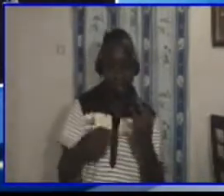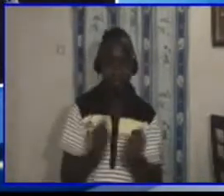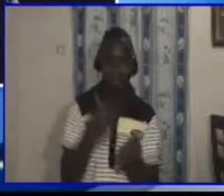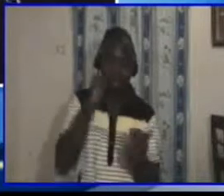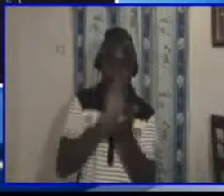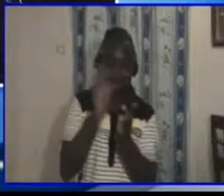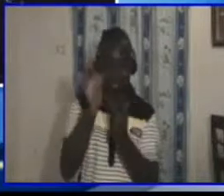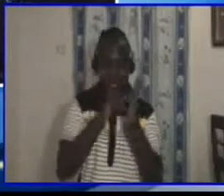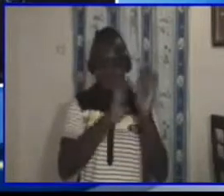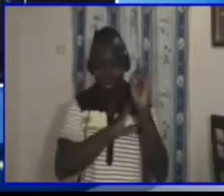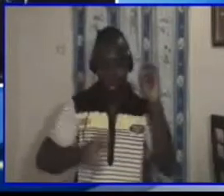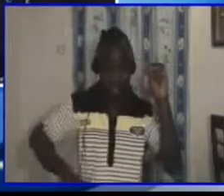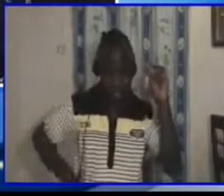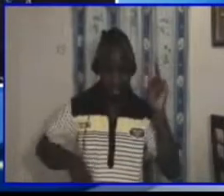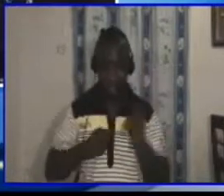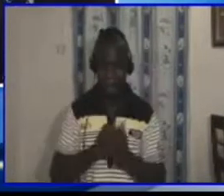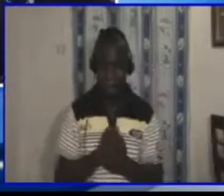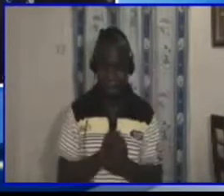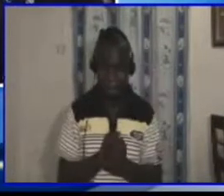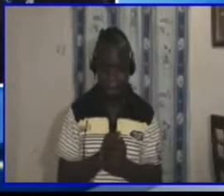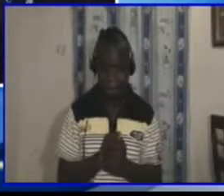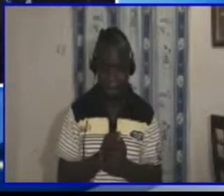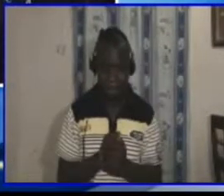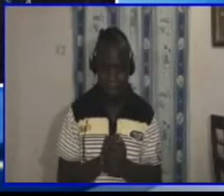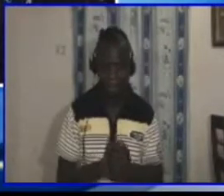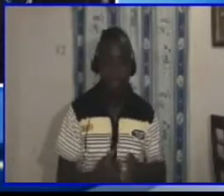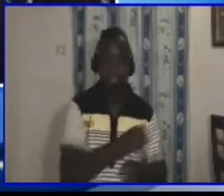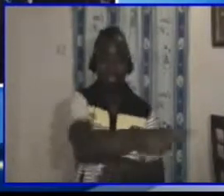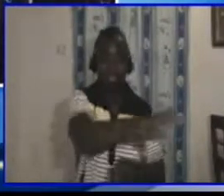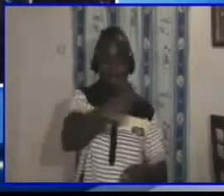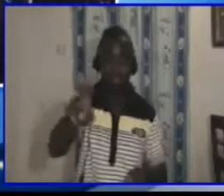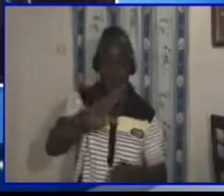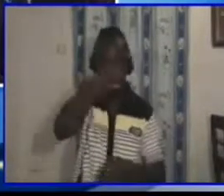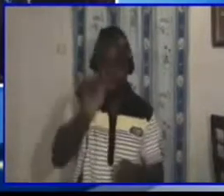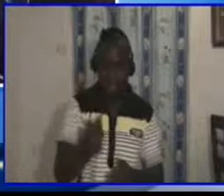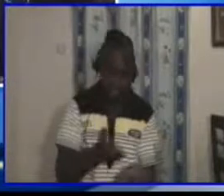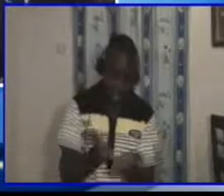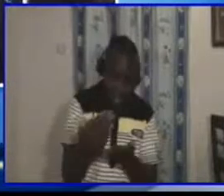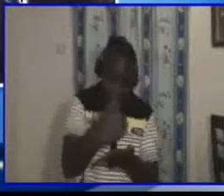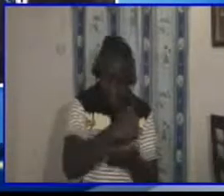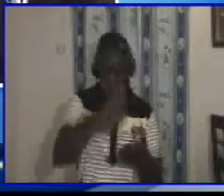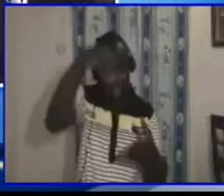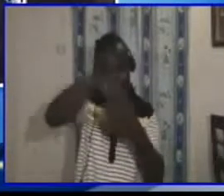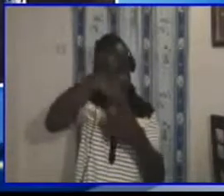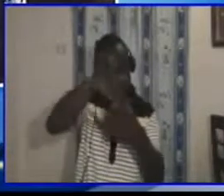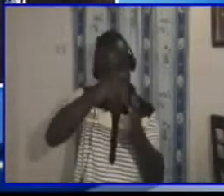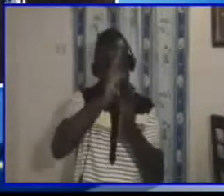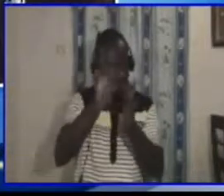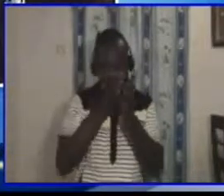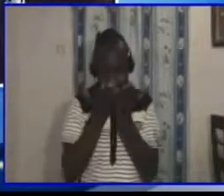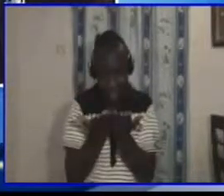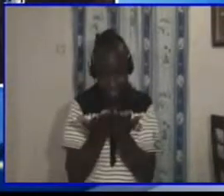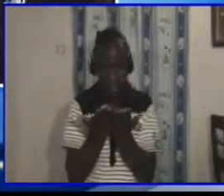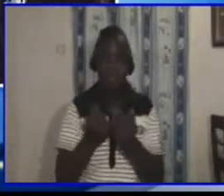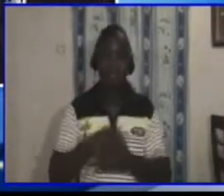se voi siete stati eletti per far parte della sposa di cristo